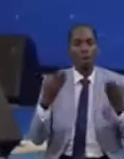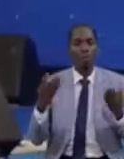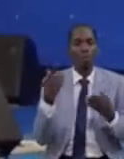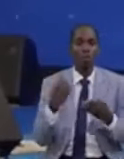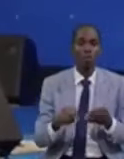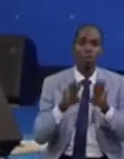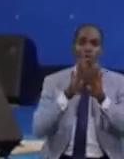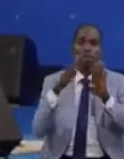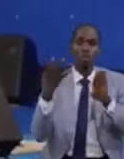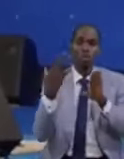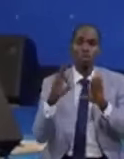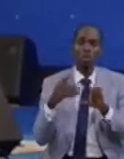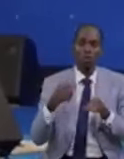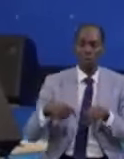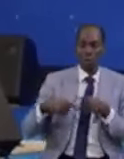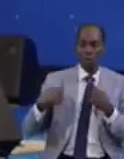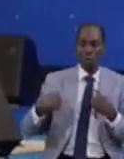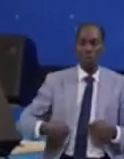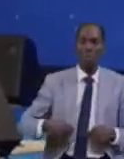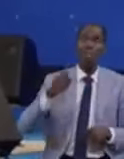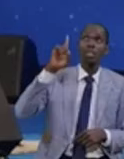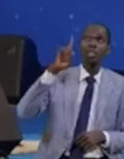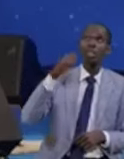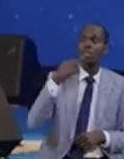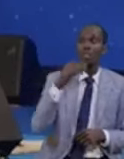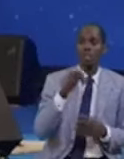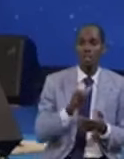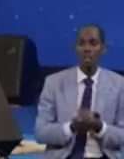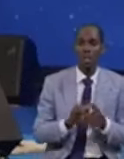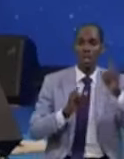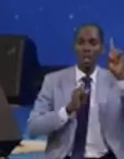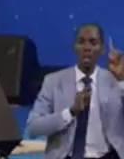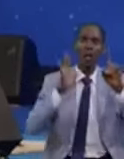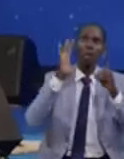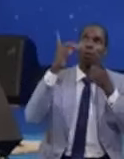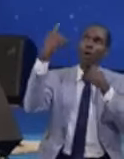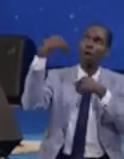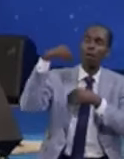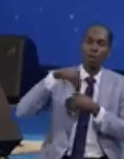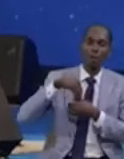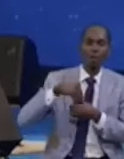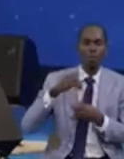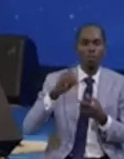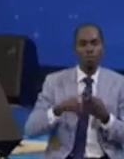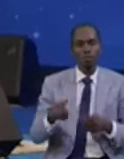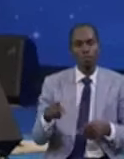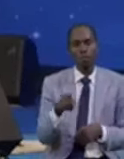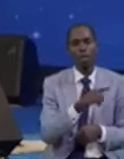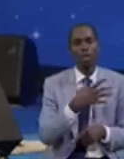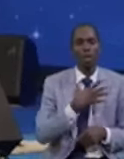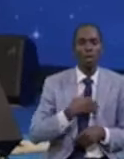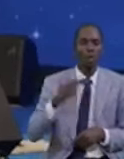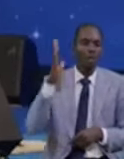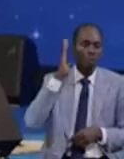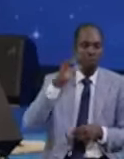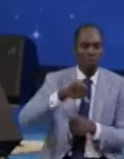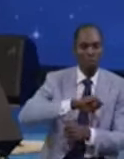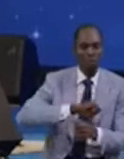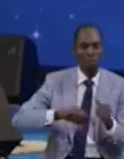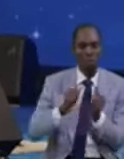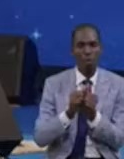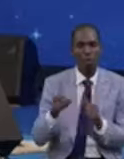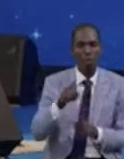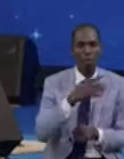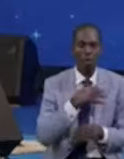du cœur il dit j'entrerai chez lui je vais communier avec lui souper avec